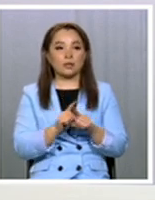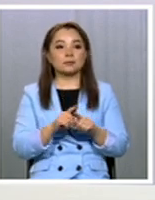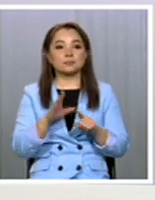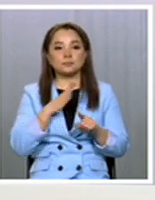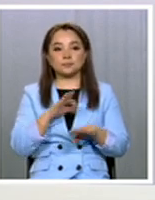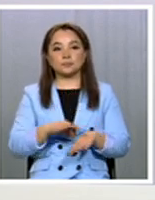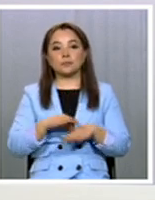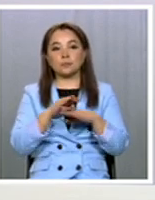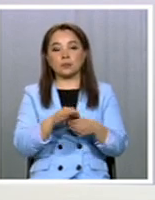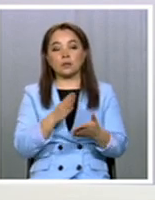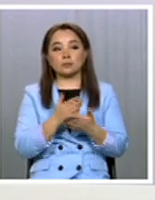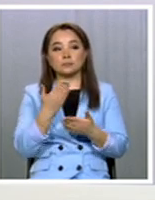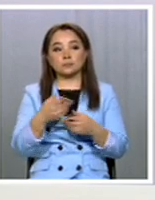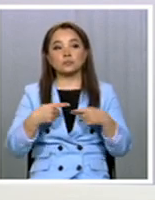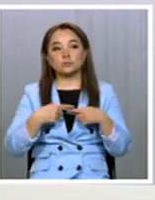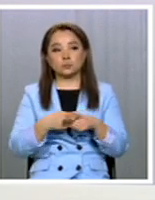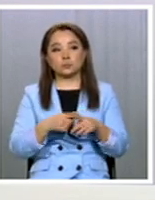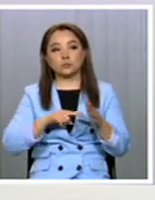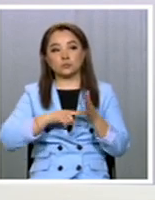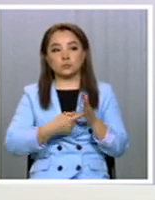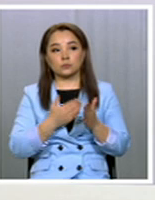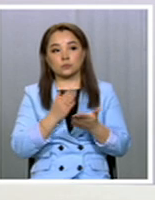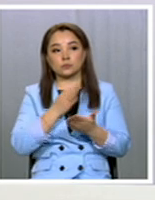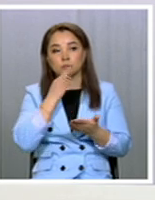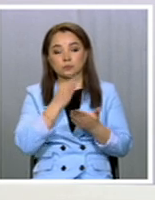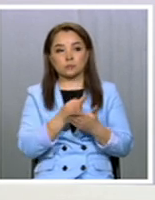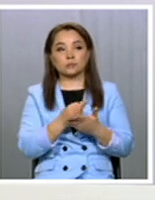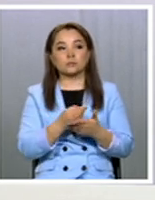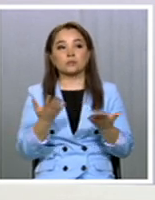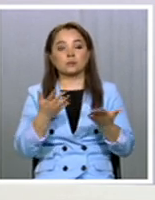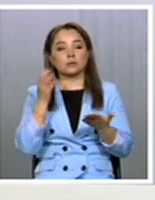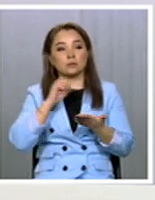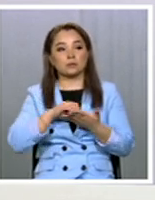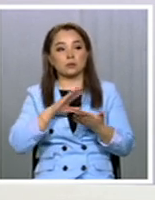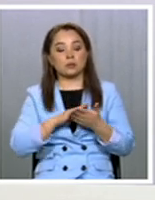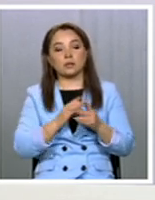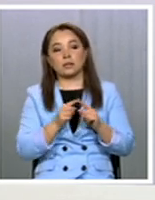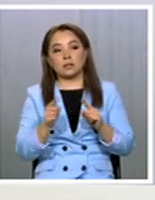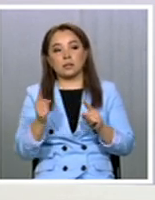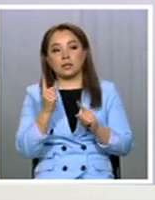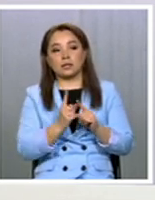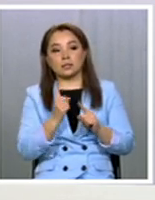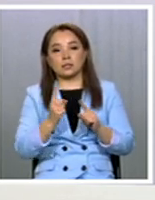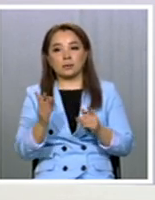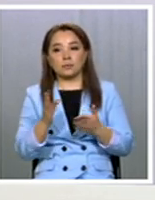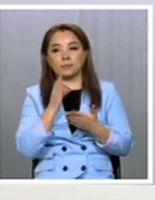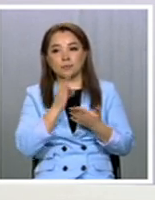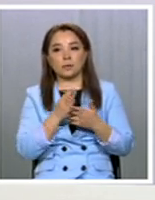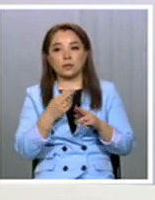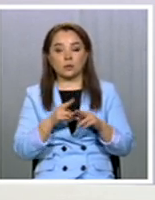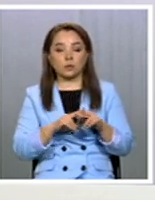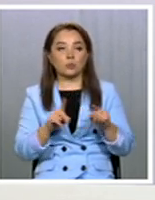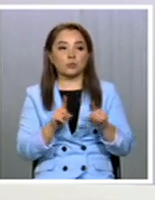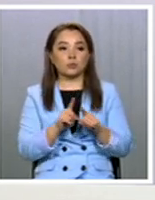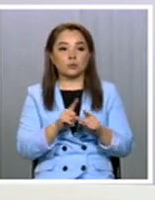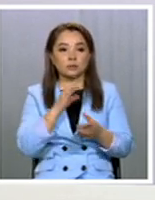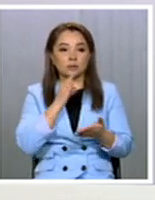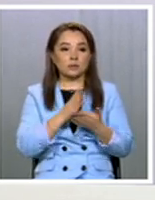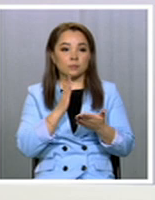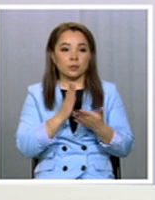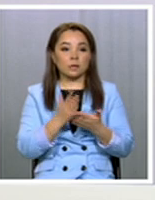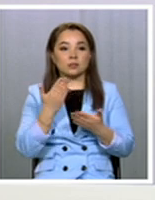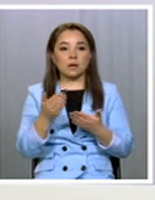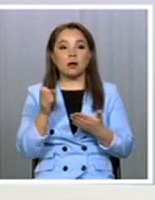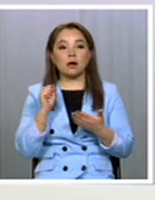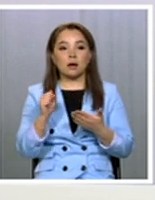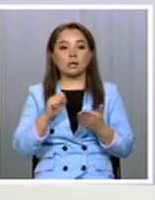жүргіземіз. Оның қиылысу нүктесі қай санды кескіндейді? Ол оның абсциссасы болады. Онда А